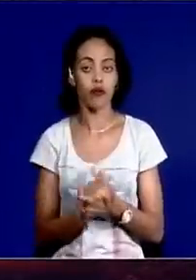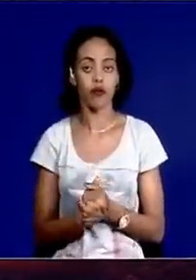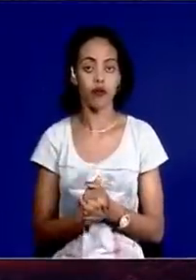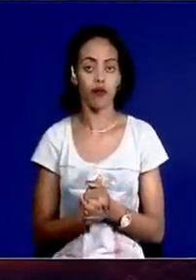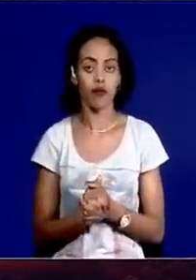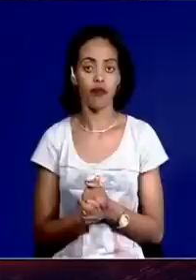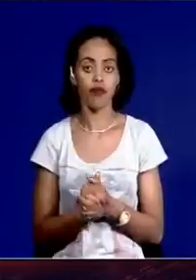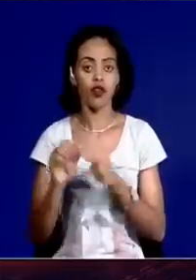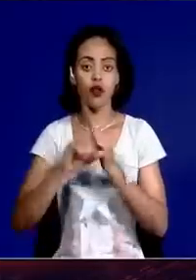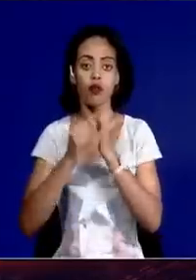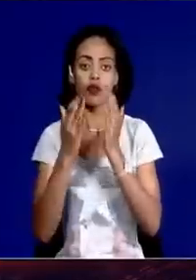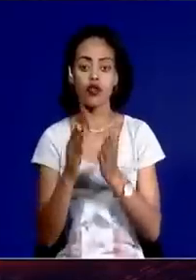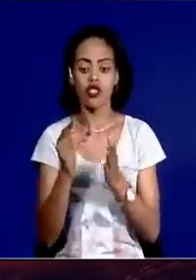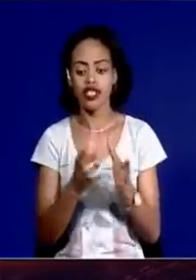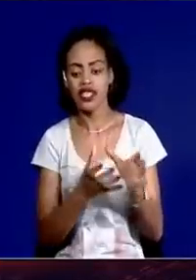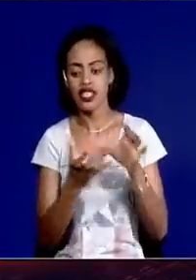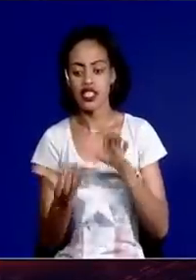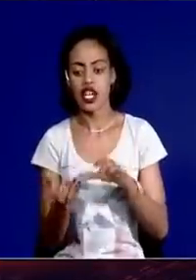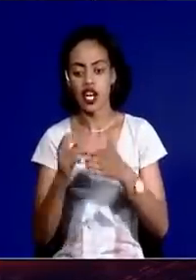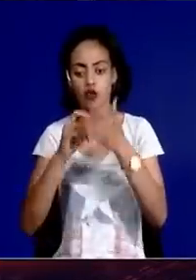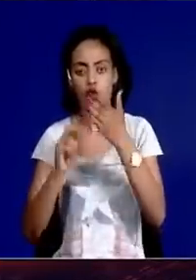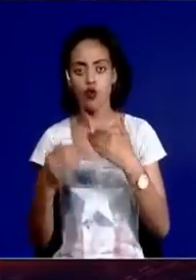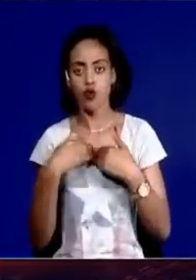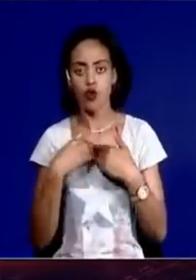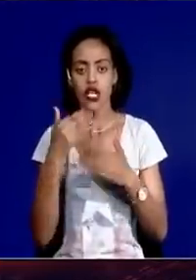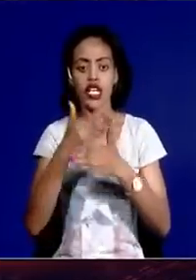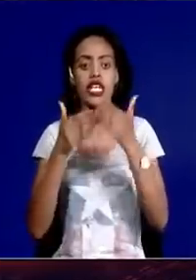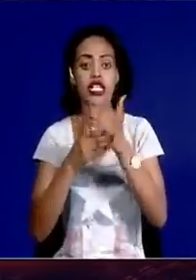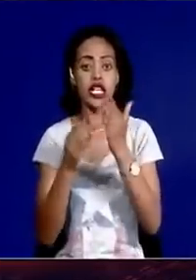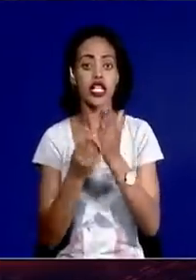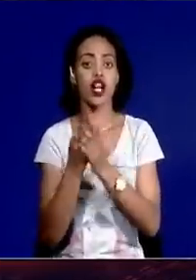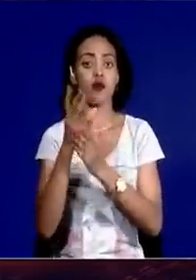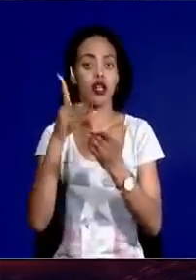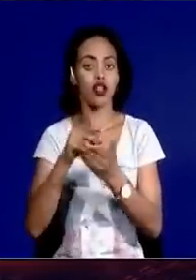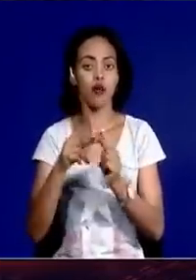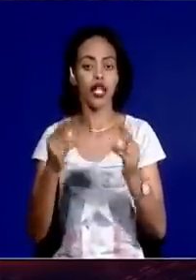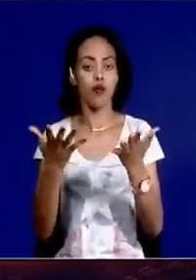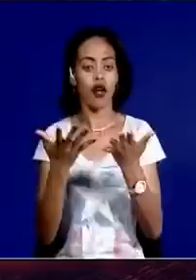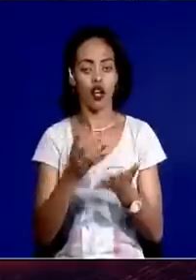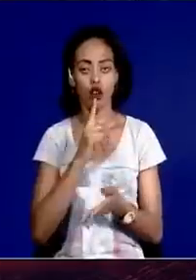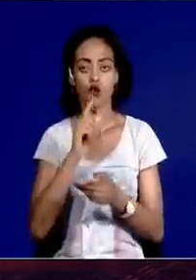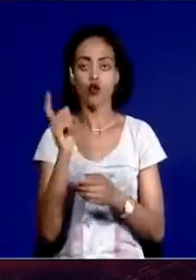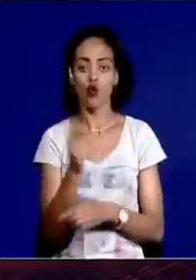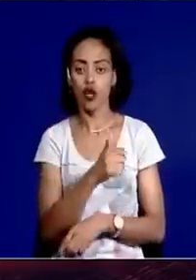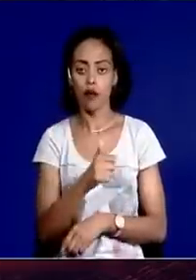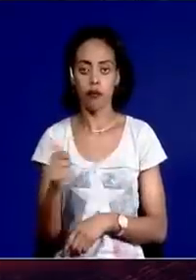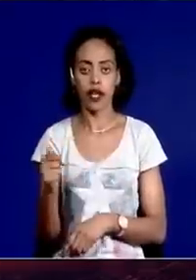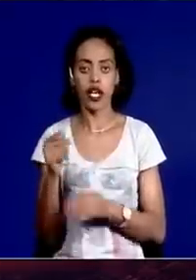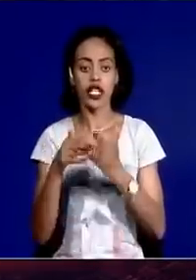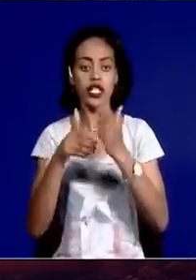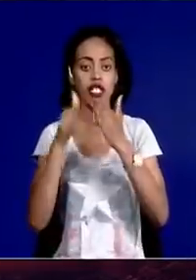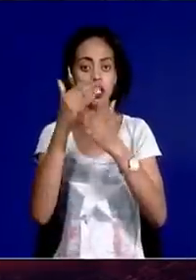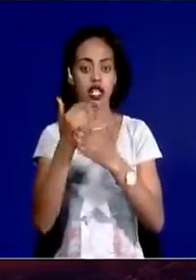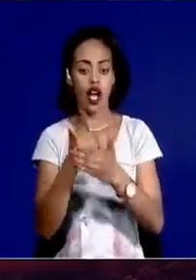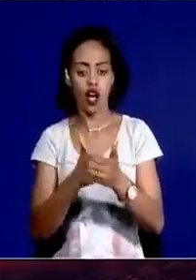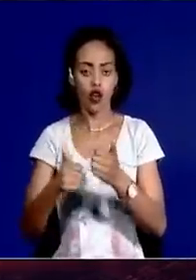በመሰረቱ ዝራገፍ ዘለው ጉዳያት ህንጸት ለልማት ከተማና በጣመድ ላይ እዩ ይሁንም በር ህንጸት እንሰርሐተልና